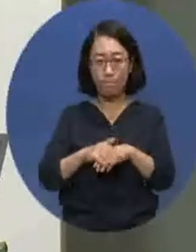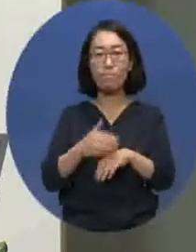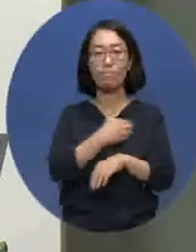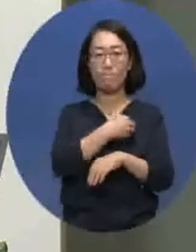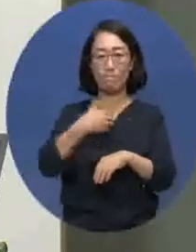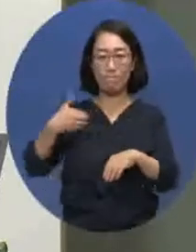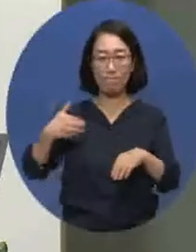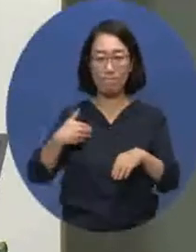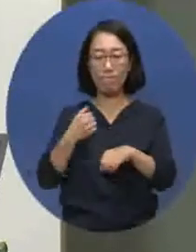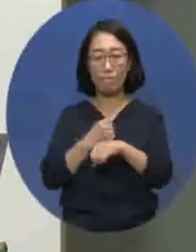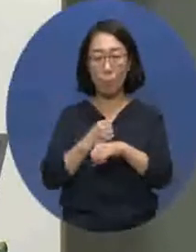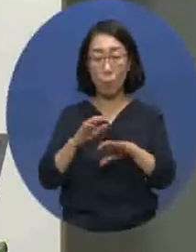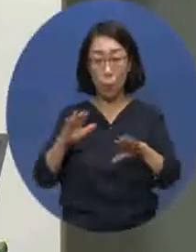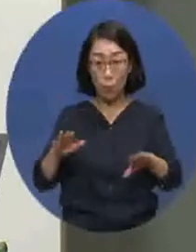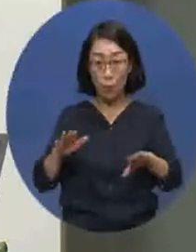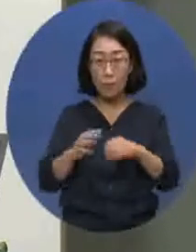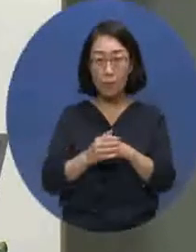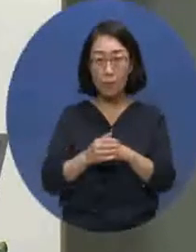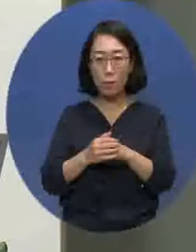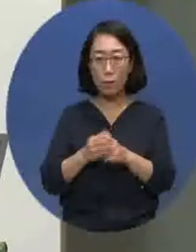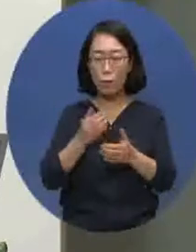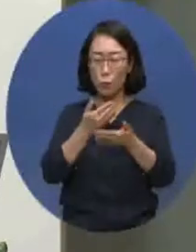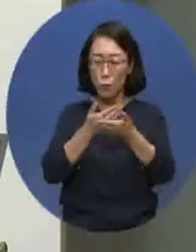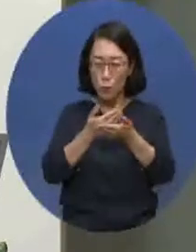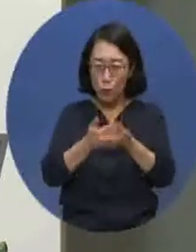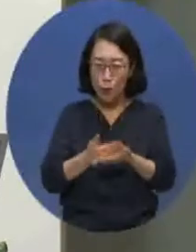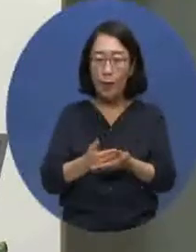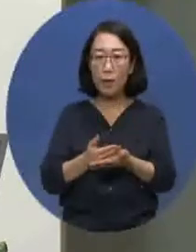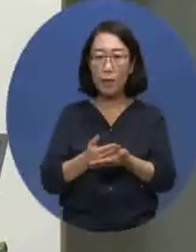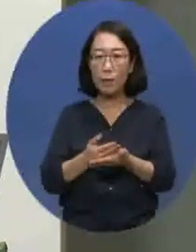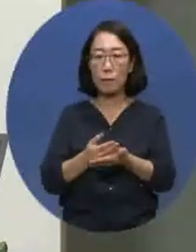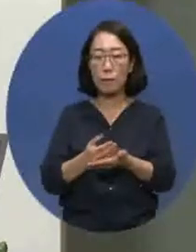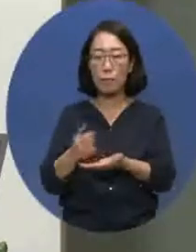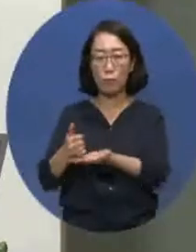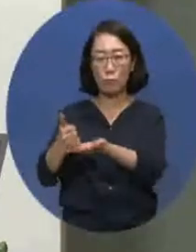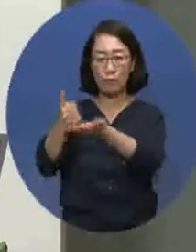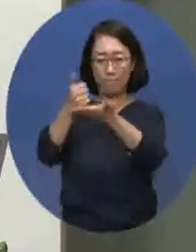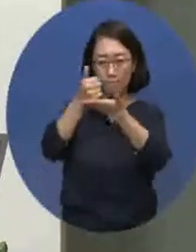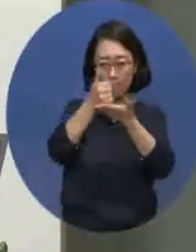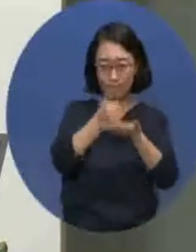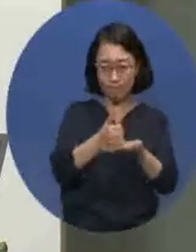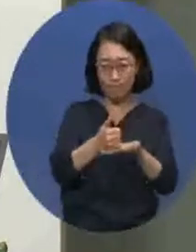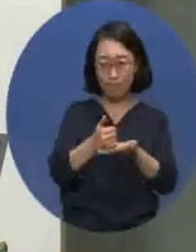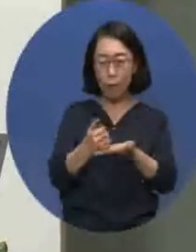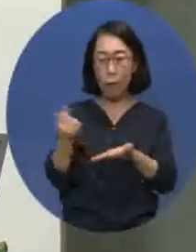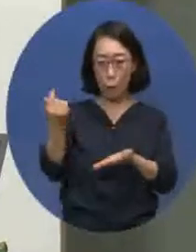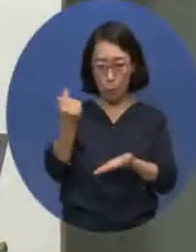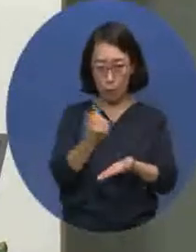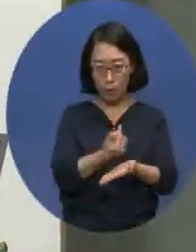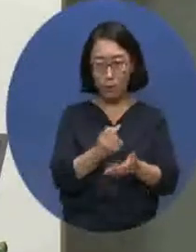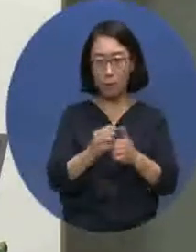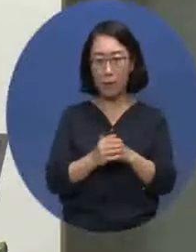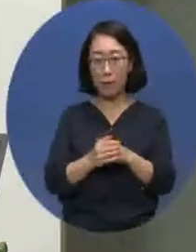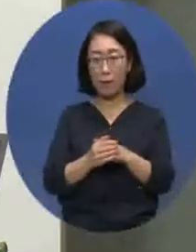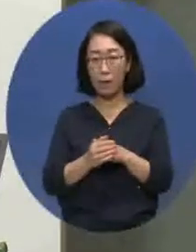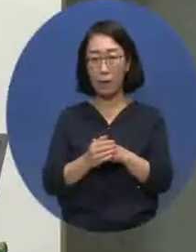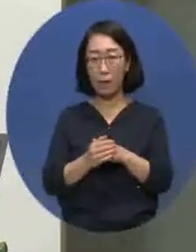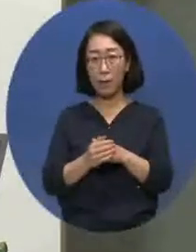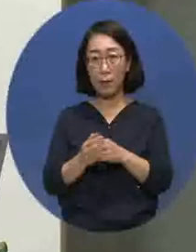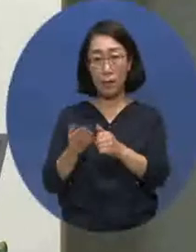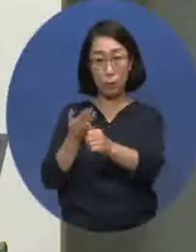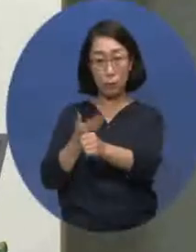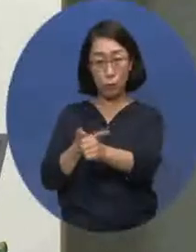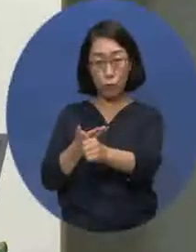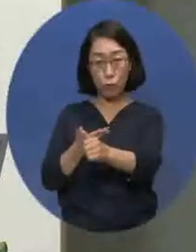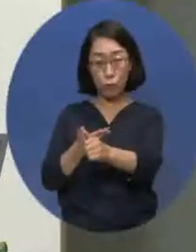그래서 오늘은 아주 또 귀 한 분 한 분을 수도도 에 모셨습니다 2분은 제가